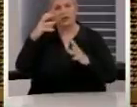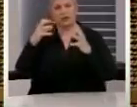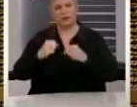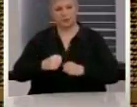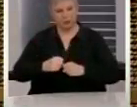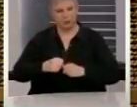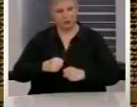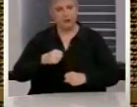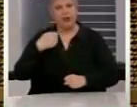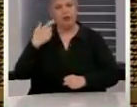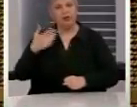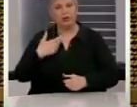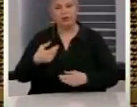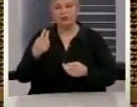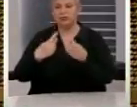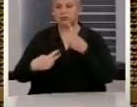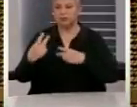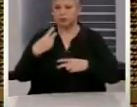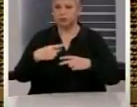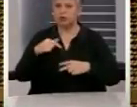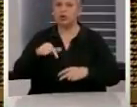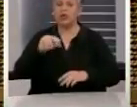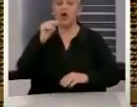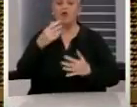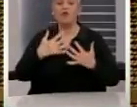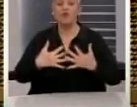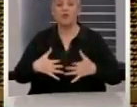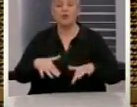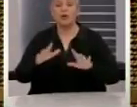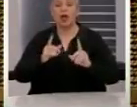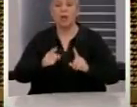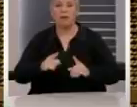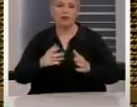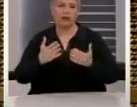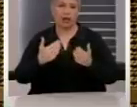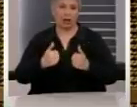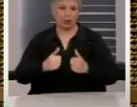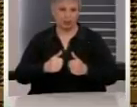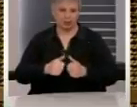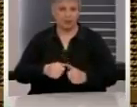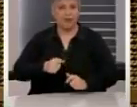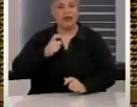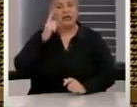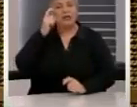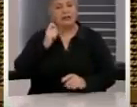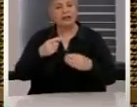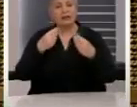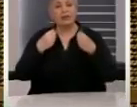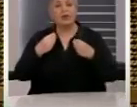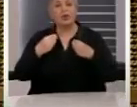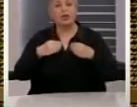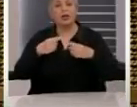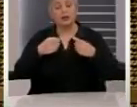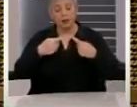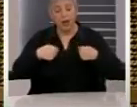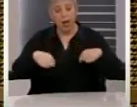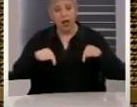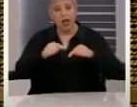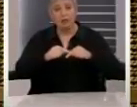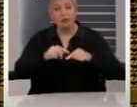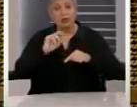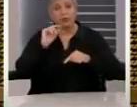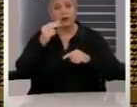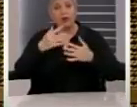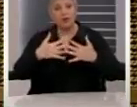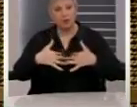έχουν ληφθεί σχετικές αποφάσεις από τη Βουλή. Γνωρίζετε πολύ καλά ότι υπάρχει πόρισμα της αρμόδιας επιτροπής της Βουλής, το